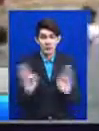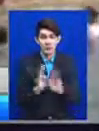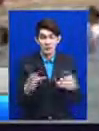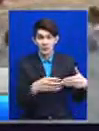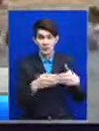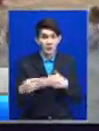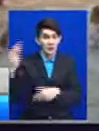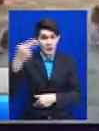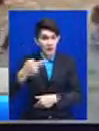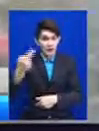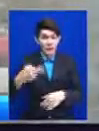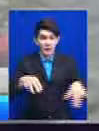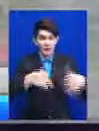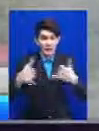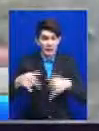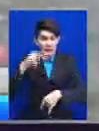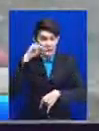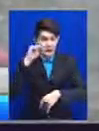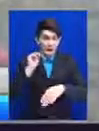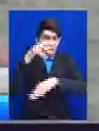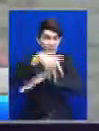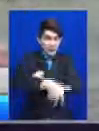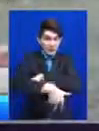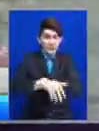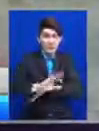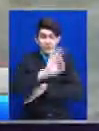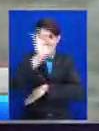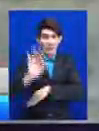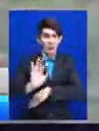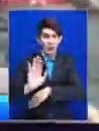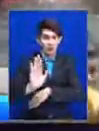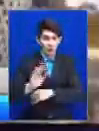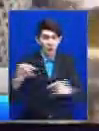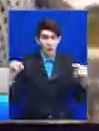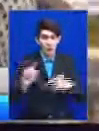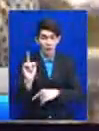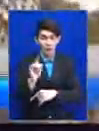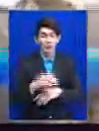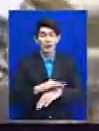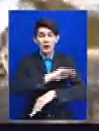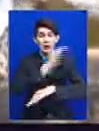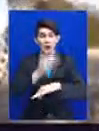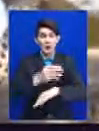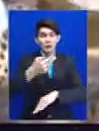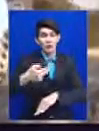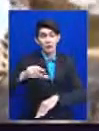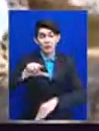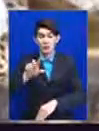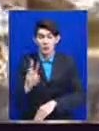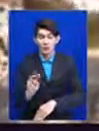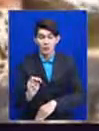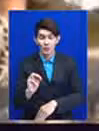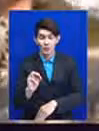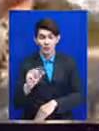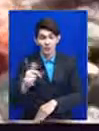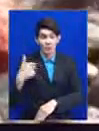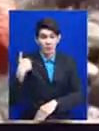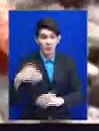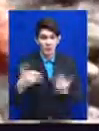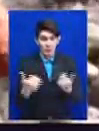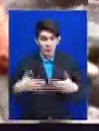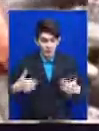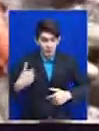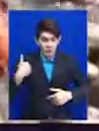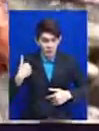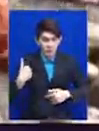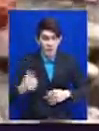ตรหลานไปเล่นน้ำคลายร้อนที่น้ำตกเหนือฟ้าภายในอุทยานแห่งชาติเขาหลวงอำเภอพิปูนกันอย่างสนุกสนานนะคะโดยบางครอบครัว